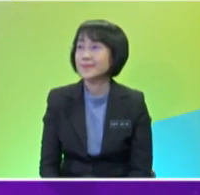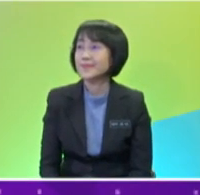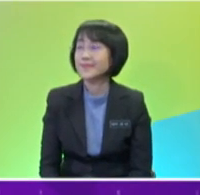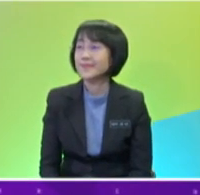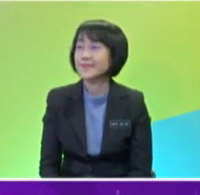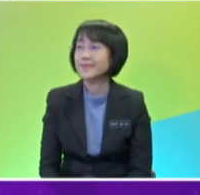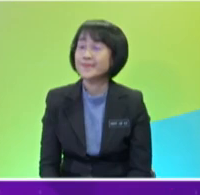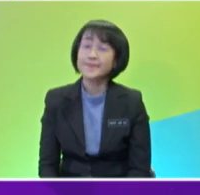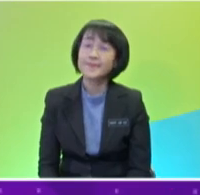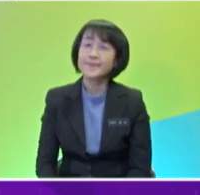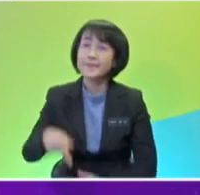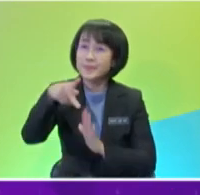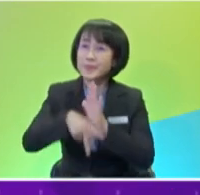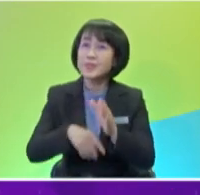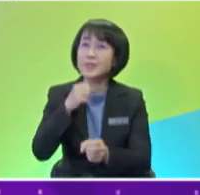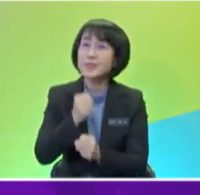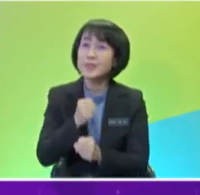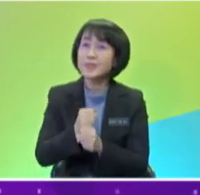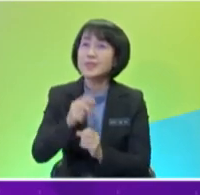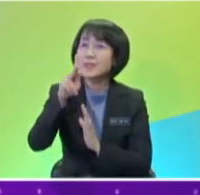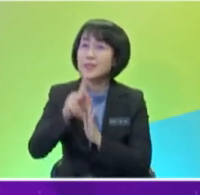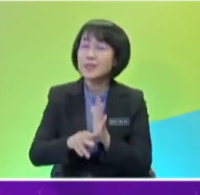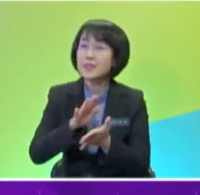dia akan rasa apa